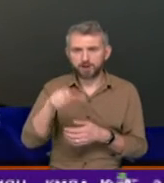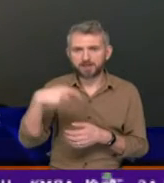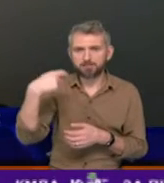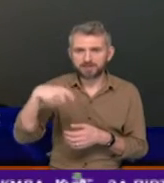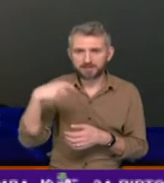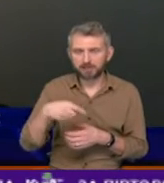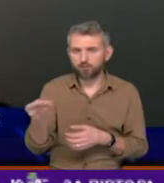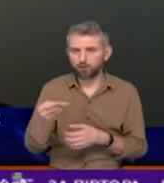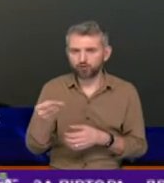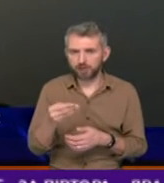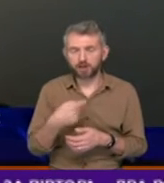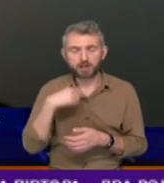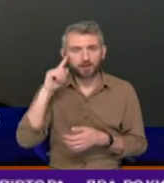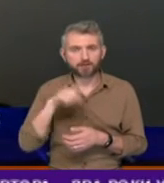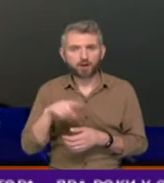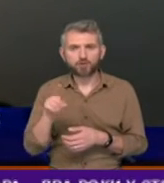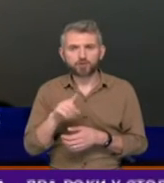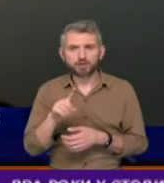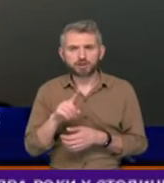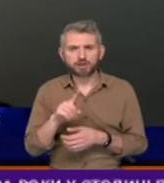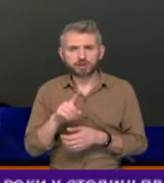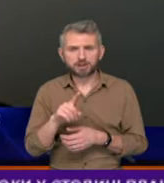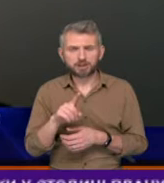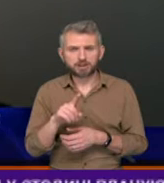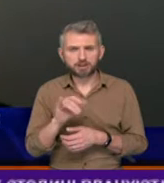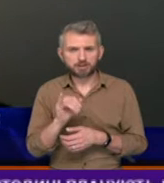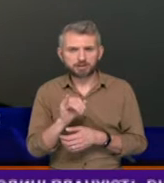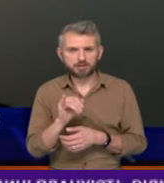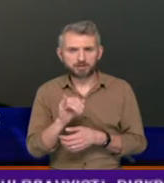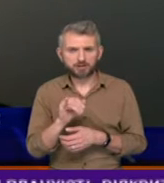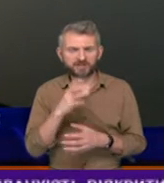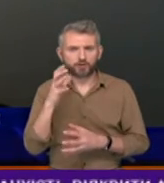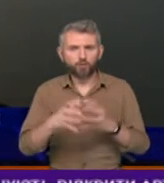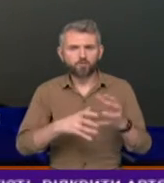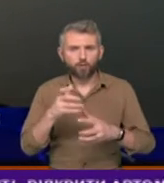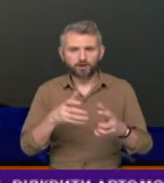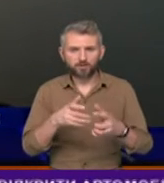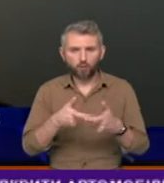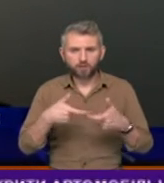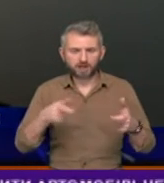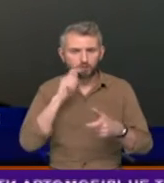пана Порошенка. Я знаю, що СКУ відправило, Світовий конгрес українців відправило